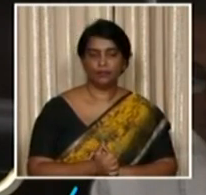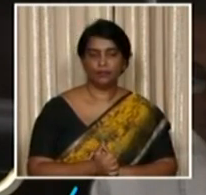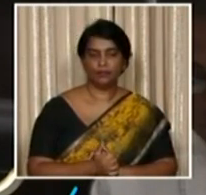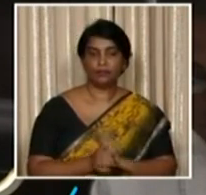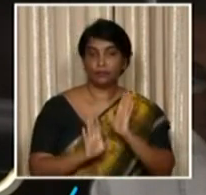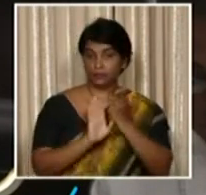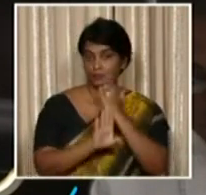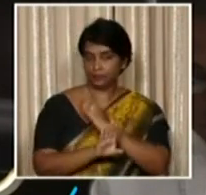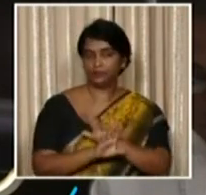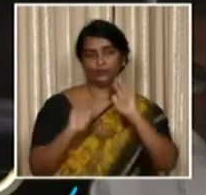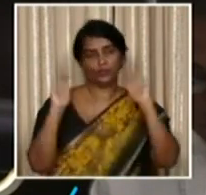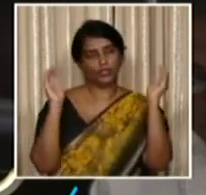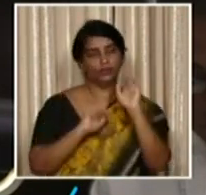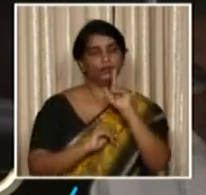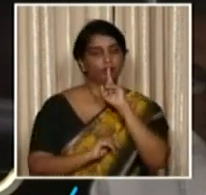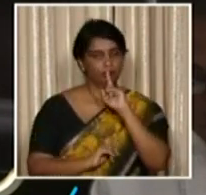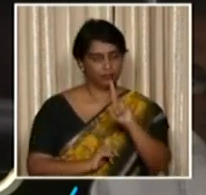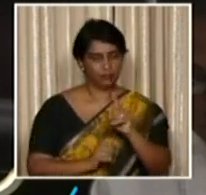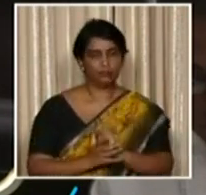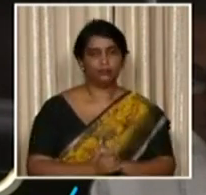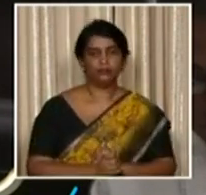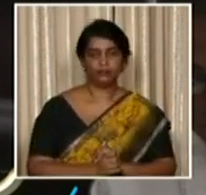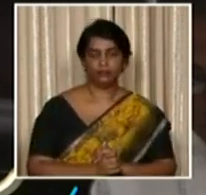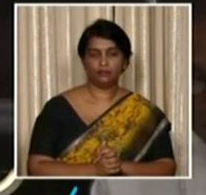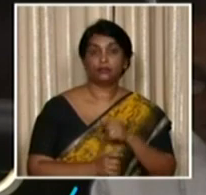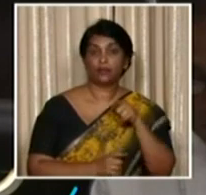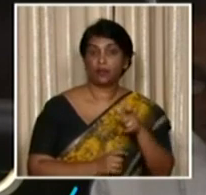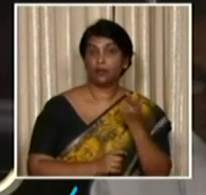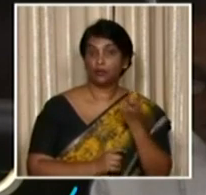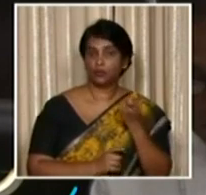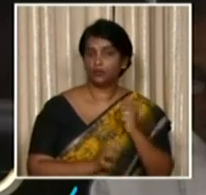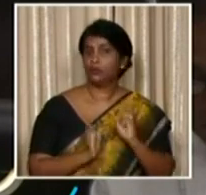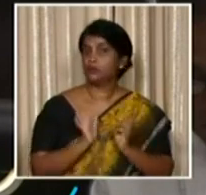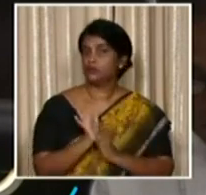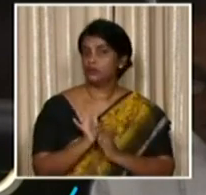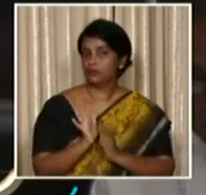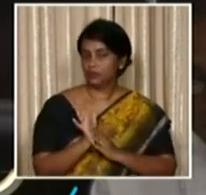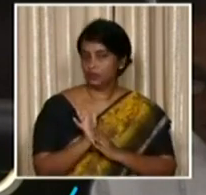ඊට කලින් වචනයක් කියන්න ඕනේ. මේ මුදල් කාරක සභාව